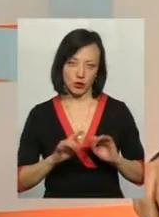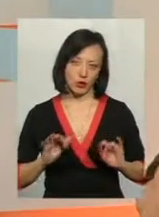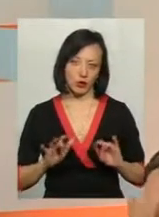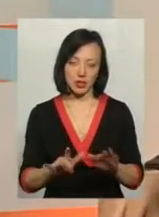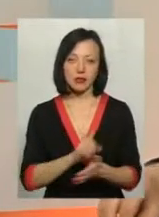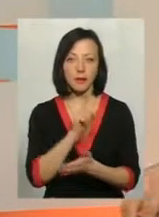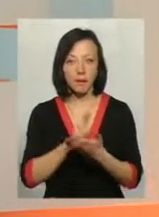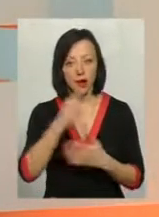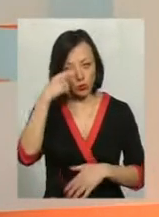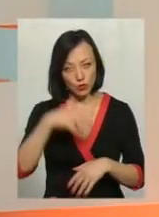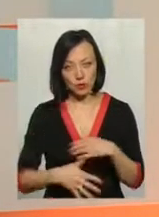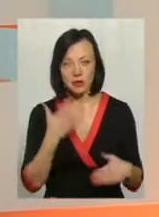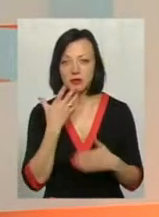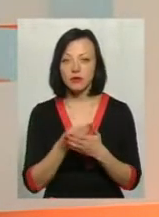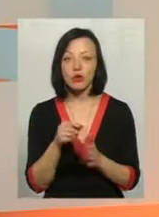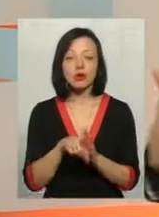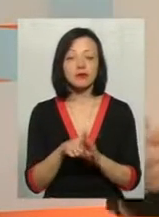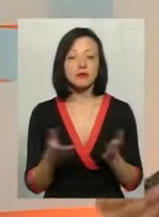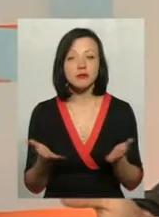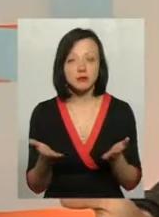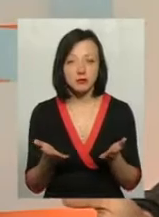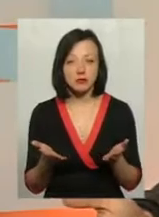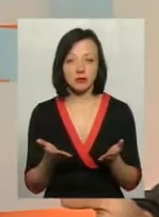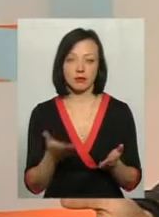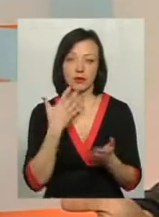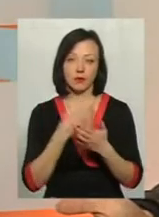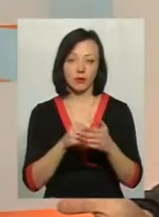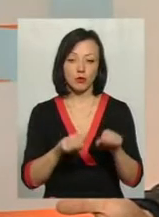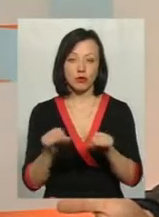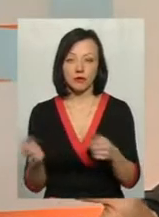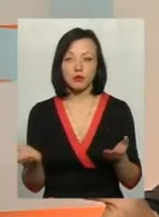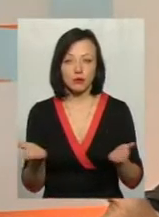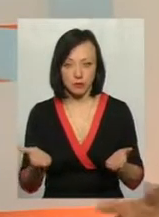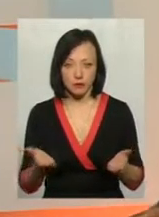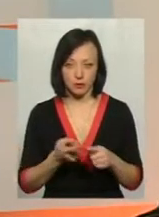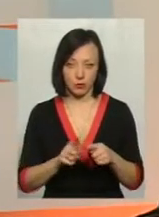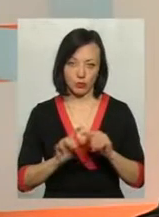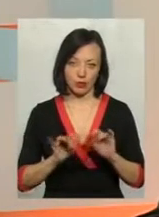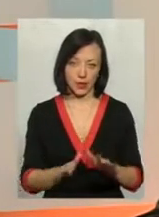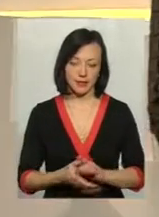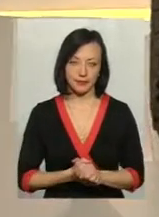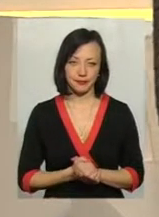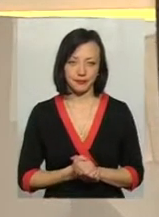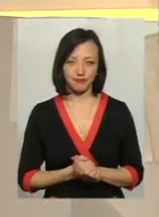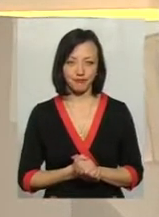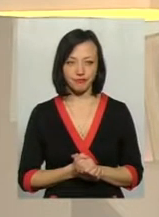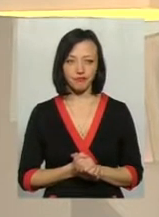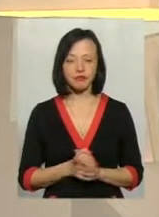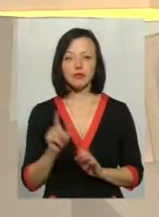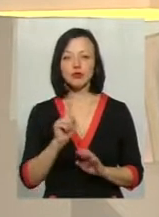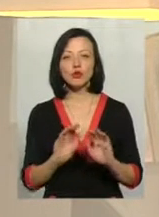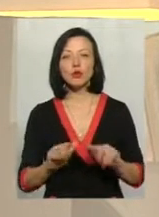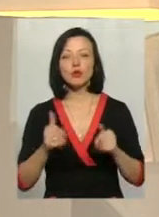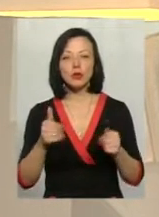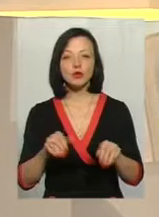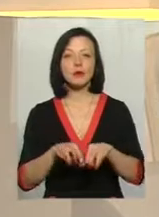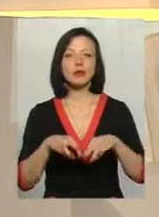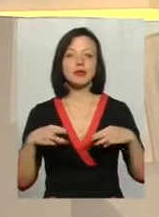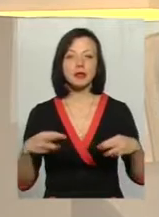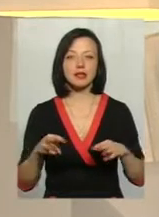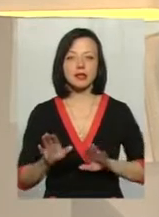вони мають розуміти свої ролі в тому процесі, вони мають розуміти свої можливості у тому процесі. Власне, що пропонує міністерство з